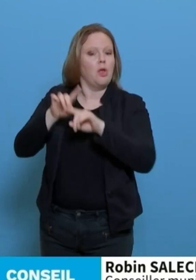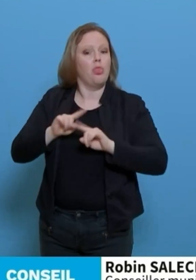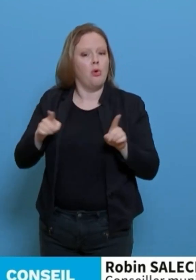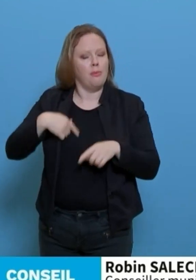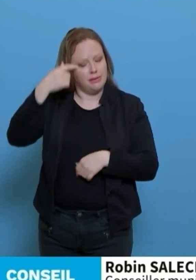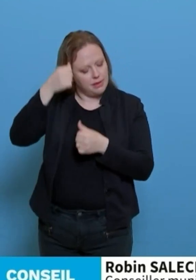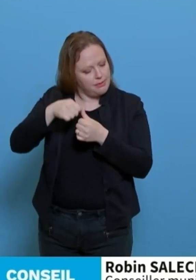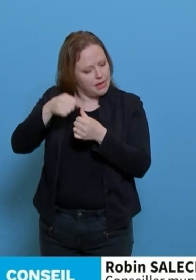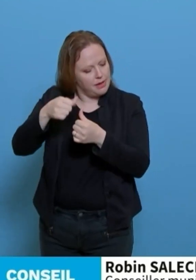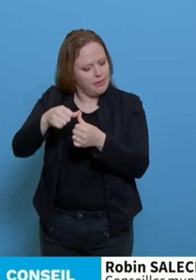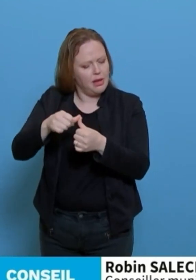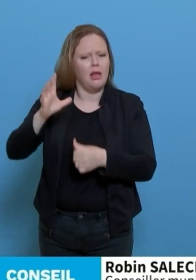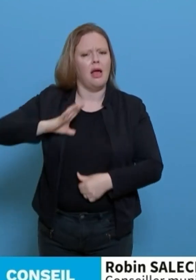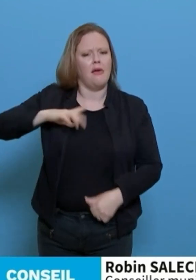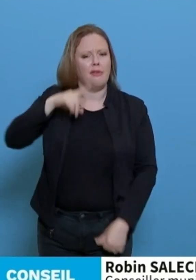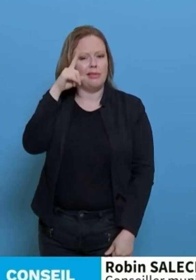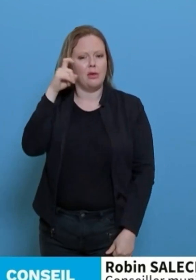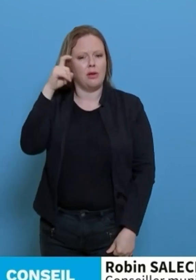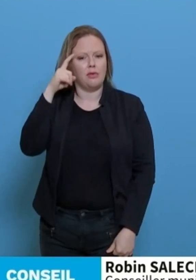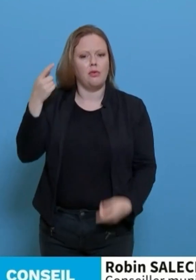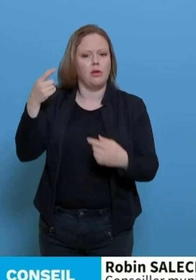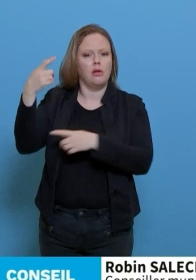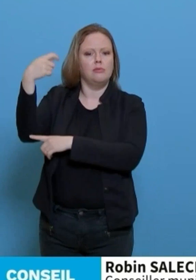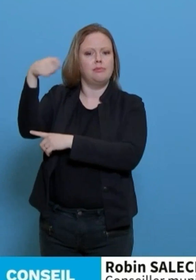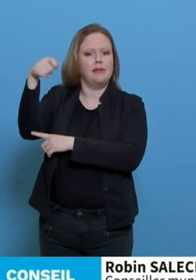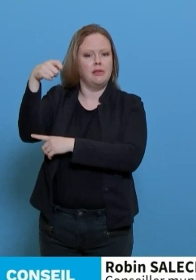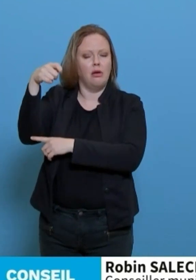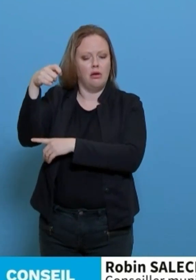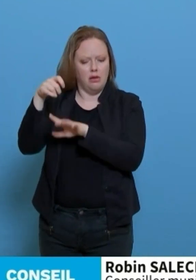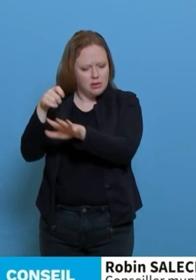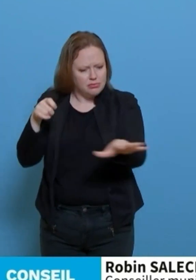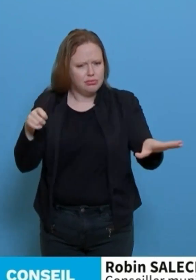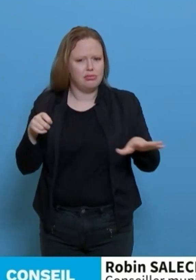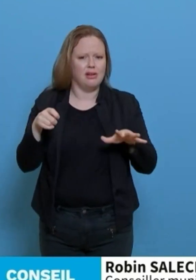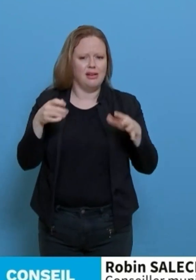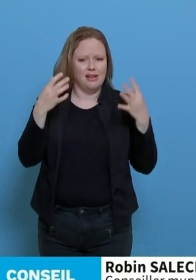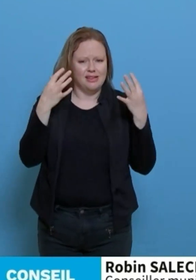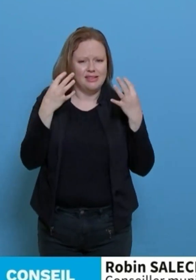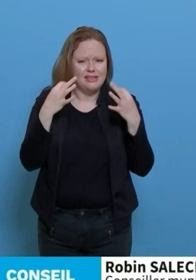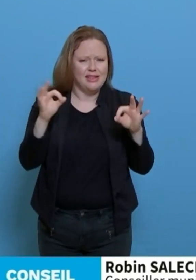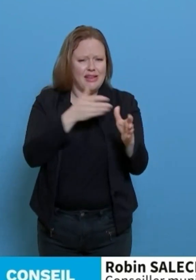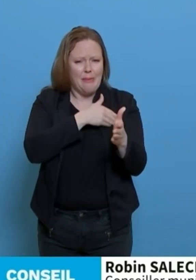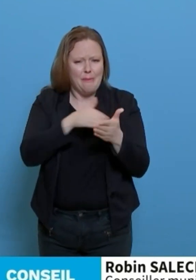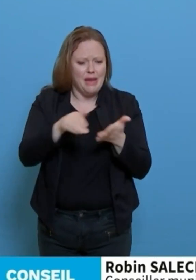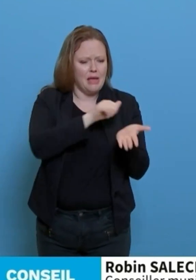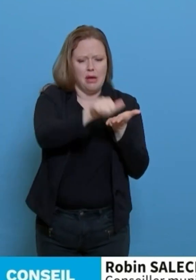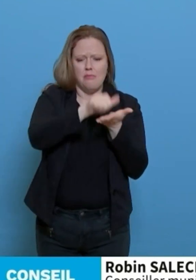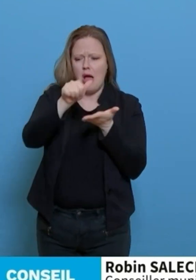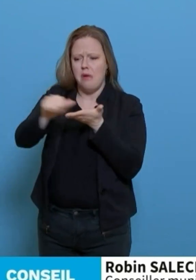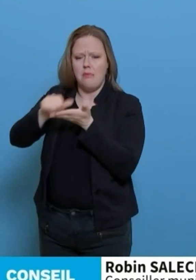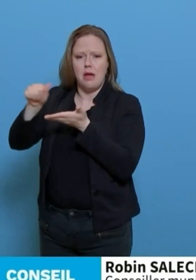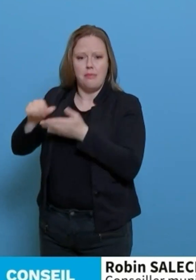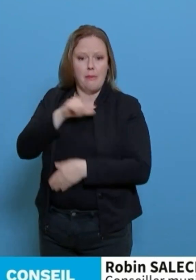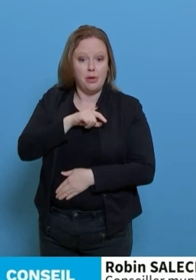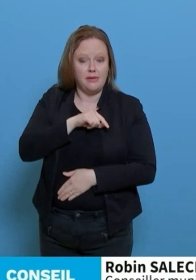lorsque la droite, Nicolas Sarkozy, était au pouvoir, avec ces dizaines de milliers de suppressions de postes de policiers dont vous